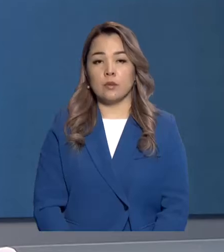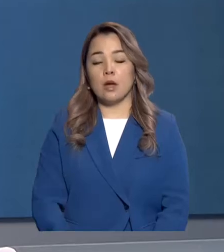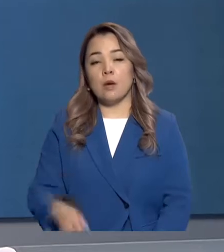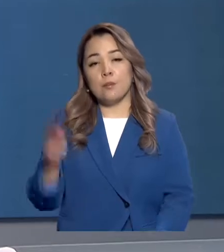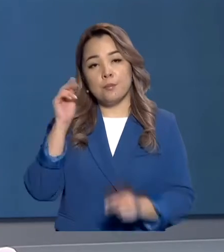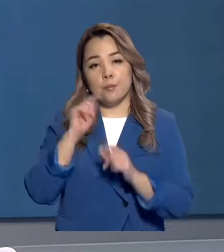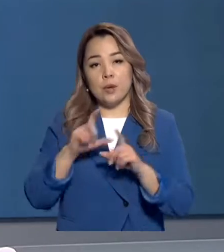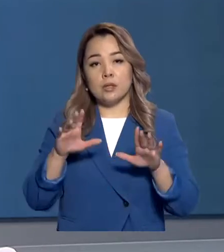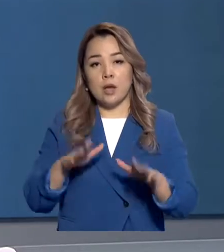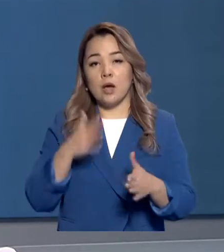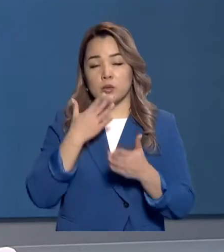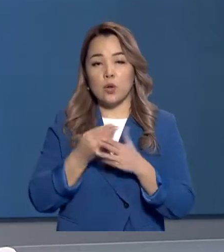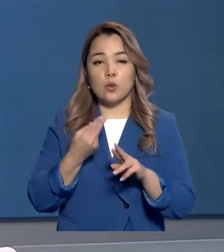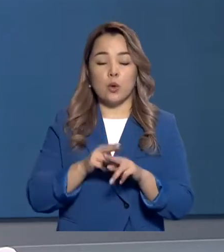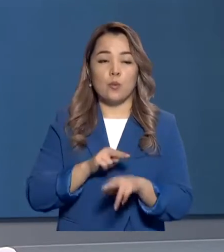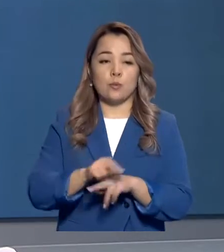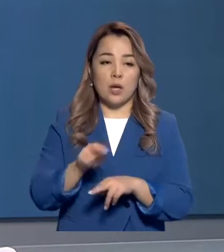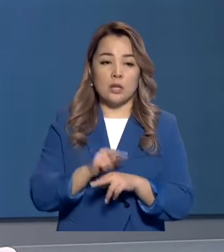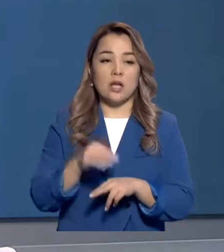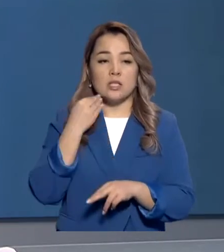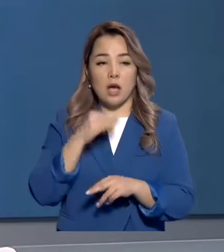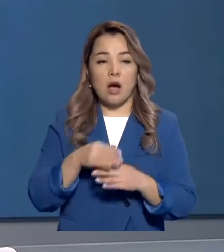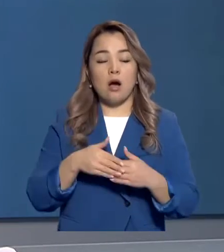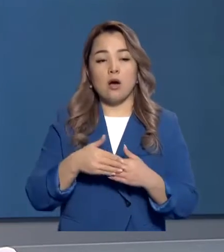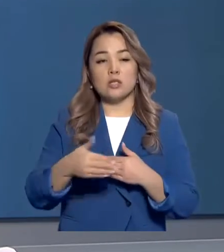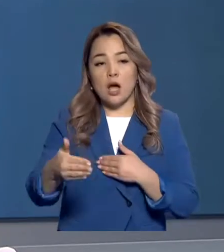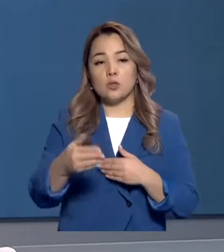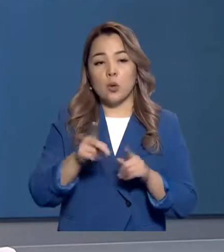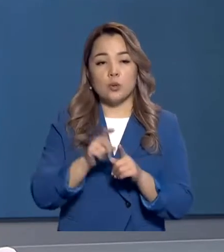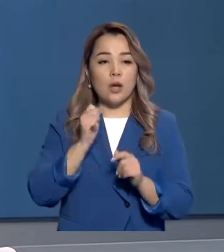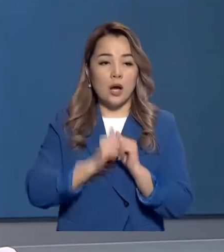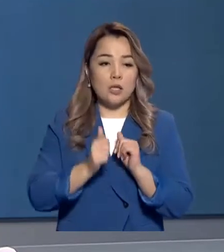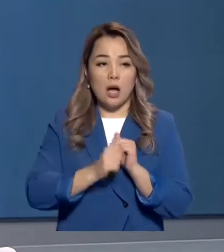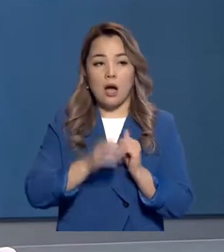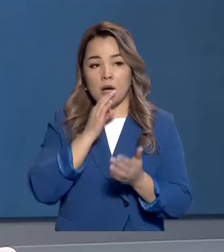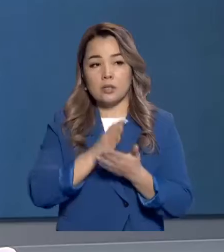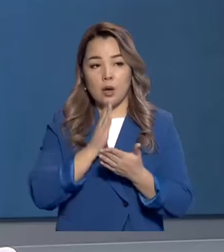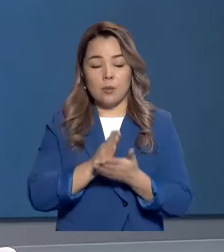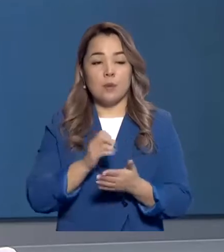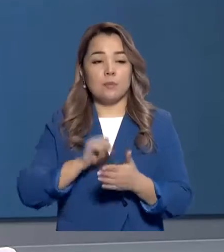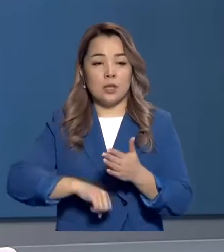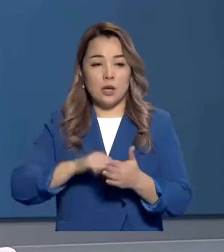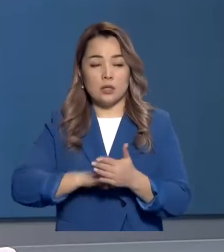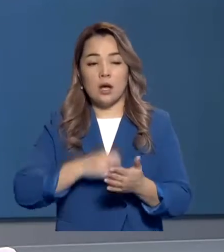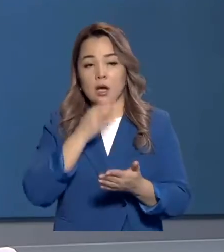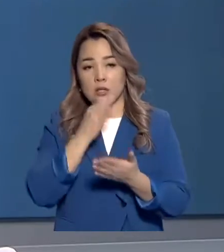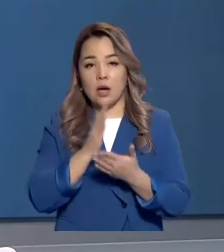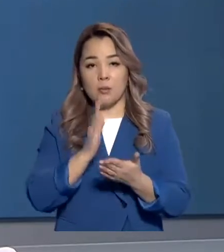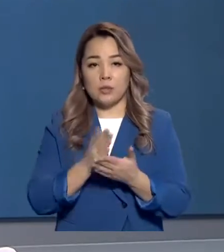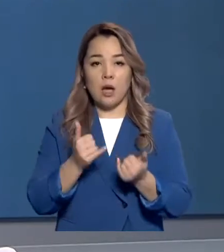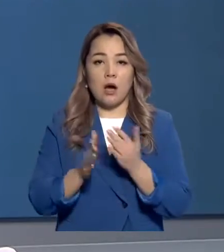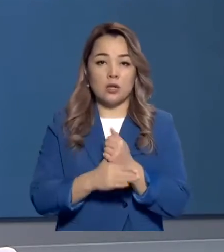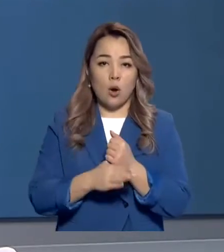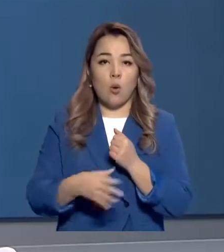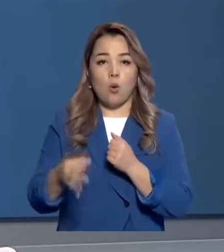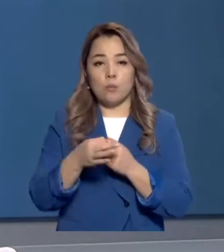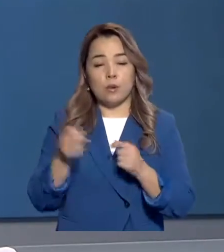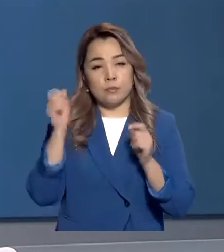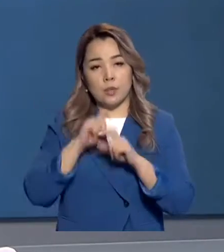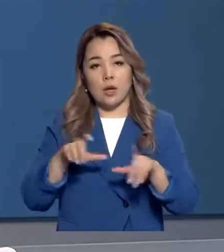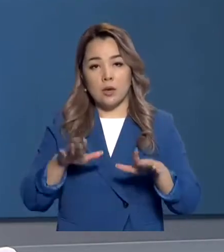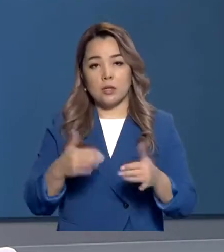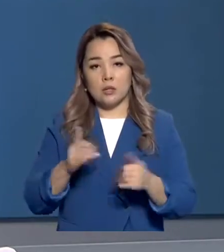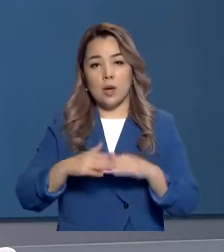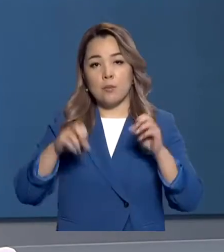білім беру сапасында өңірлер арасында алшақтықтың бары жиі айтылып келеді. Себебі де жоқ емес. Мәселен, Атырау облысы білім саласының